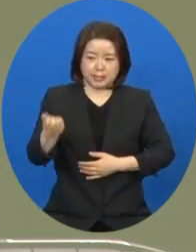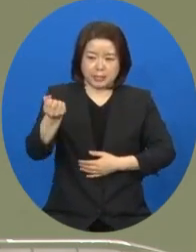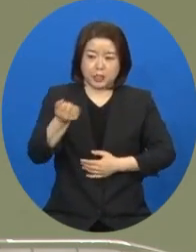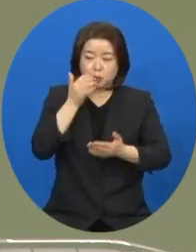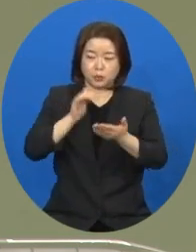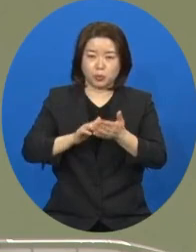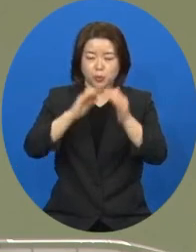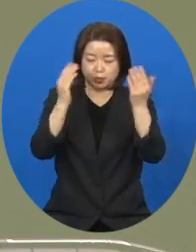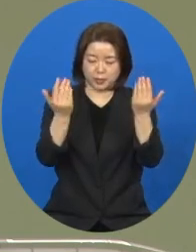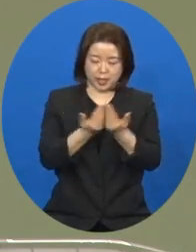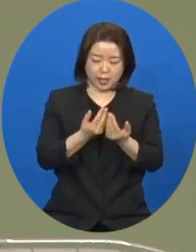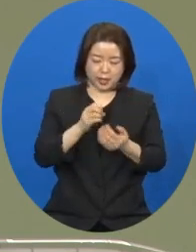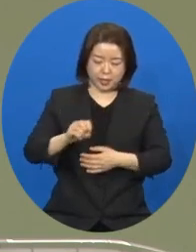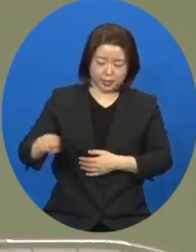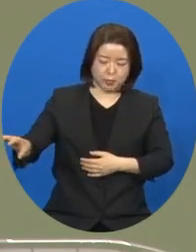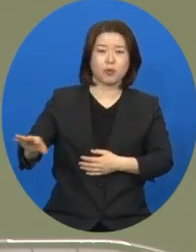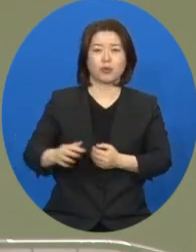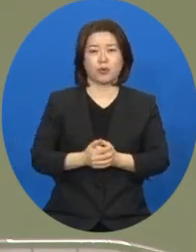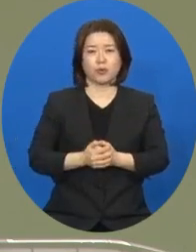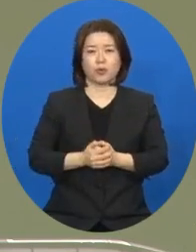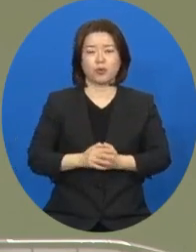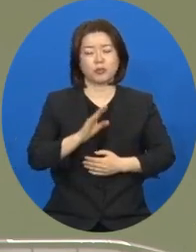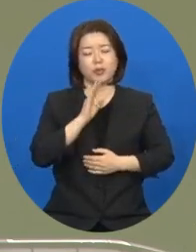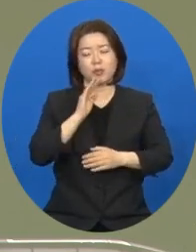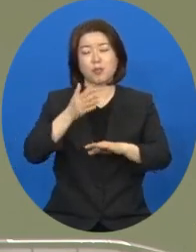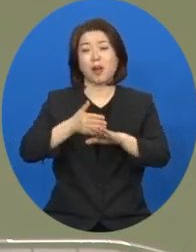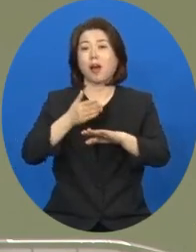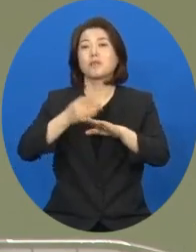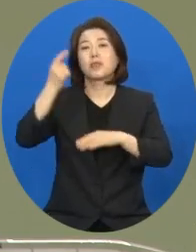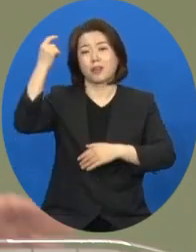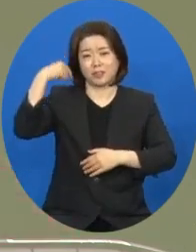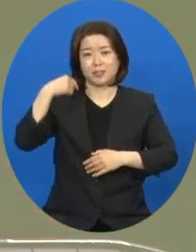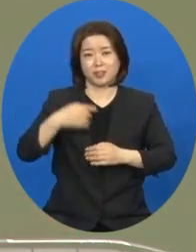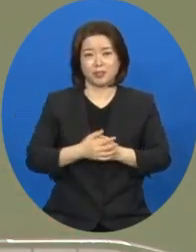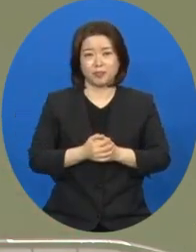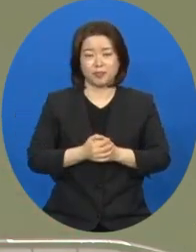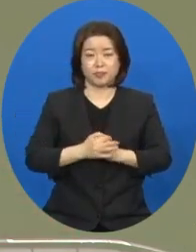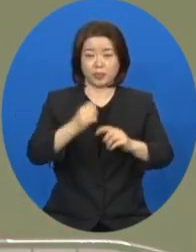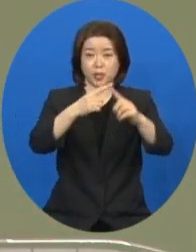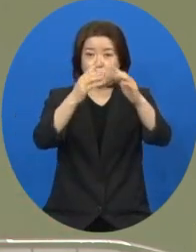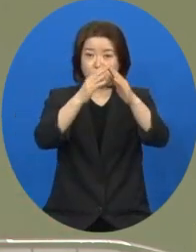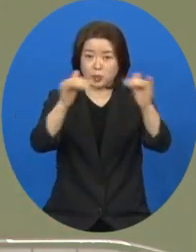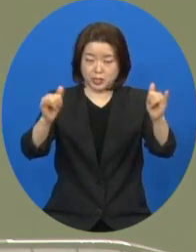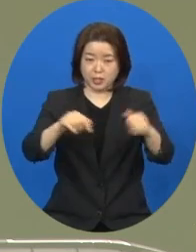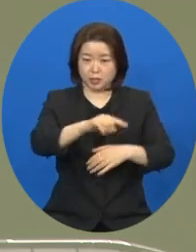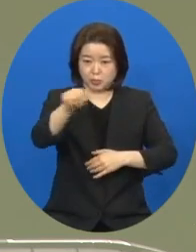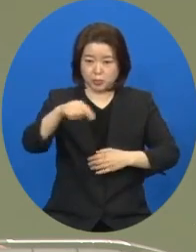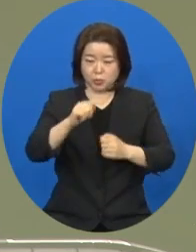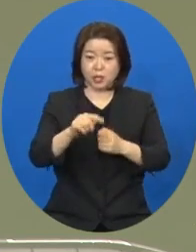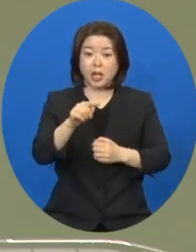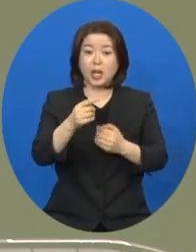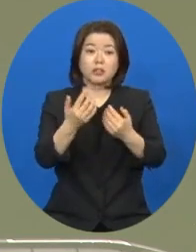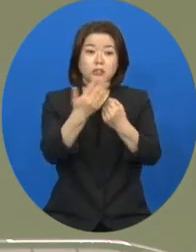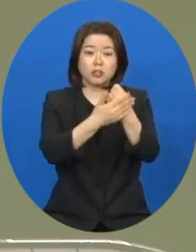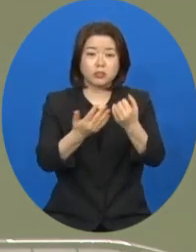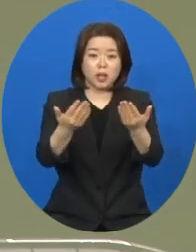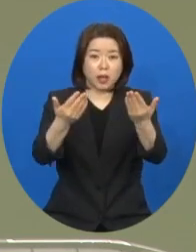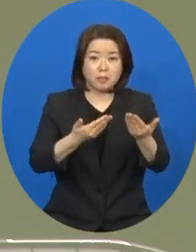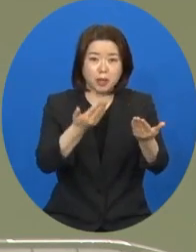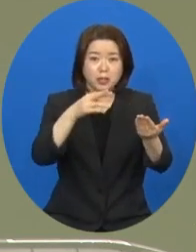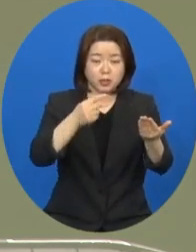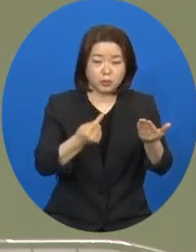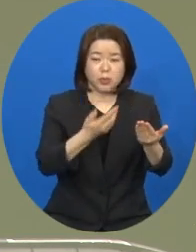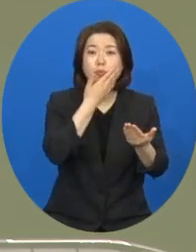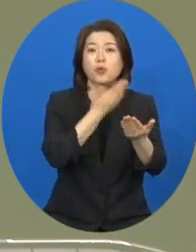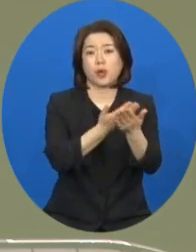내려놓았어요. 너무 감사하더라고. 교인 중에 한 사람이 그런 은혜를 받아도 귀한